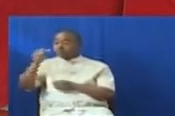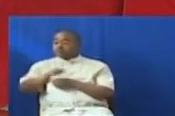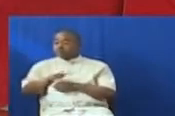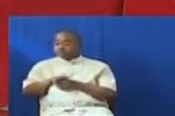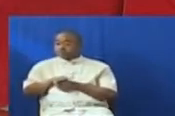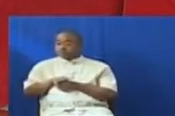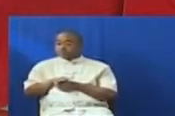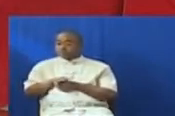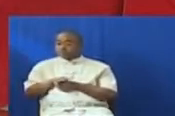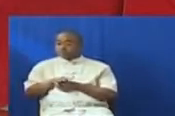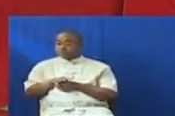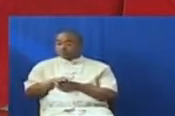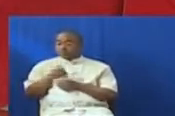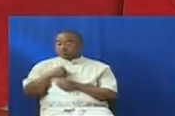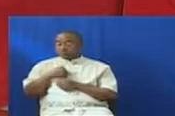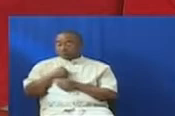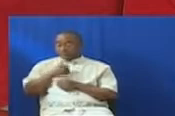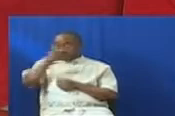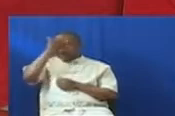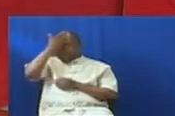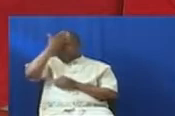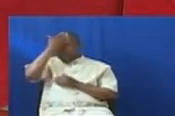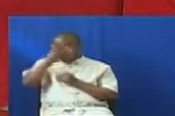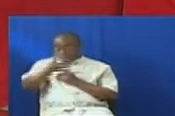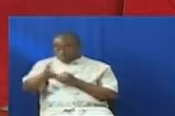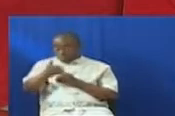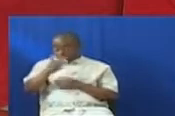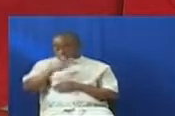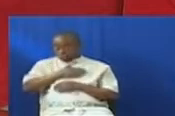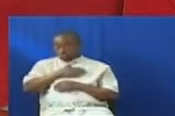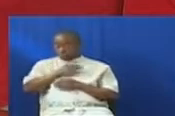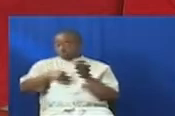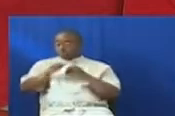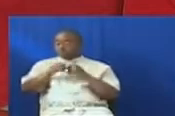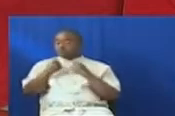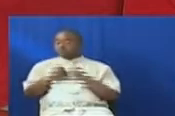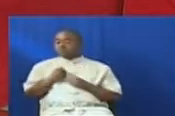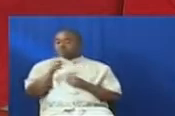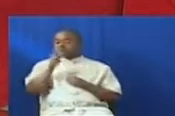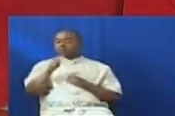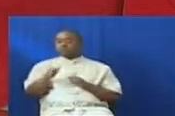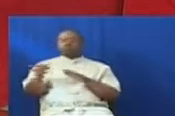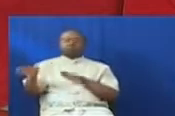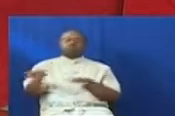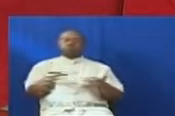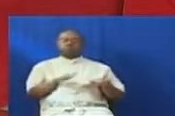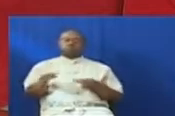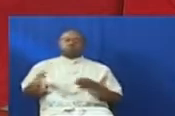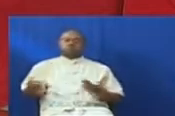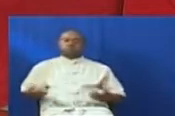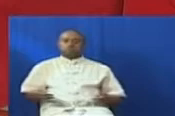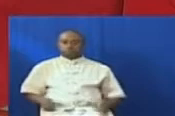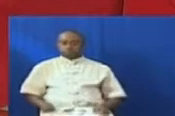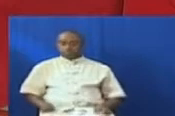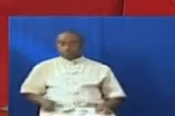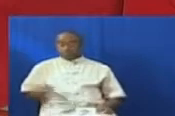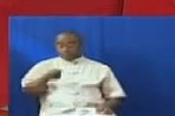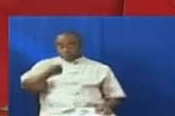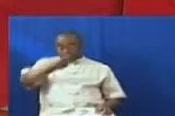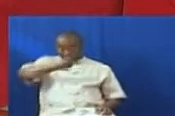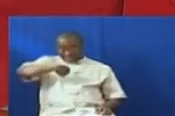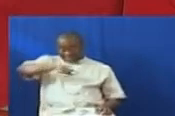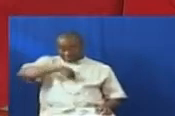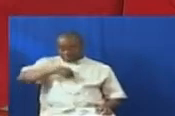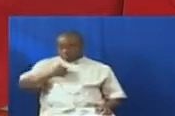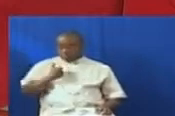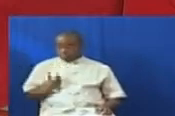kipaumbele chetu ni zile shida ambazo wananchi wanahangaika nazo siku hadi siku. Kwetu sisi